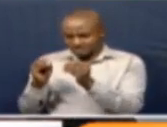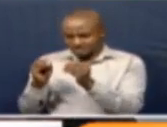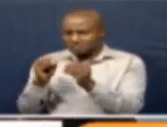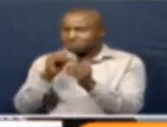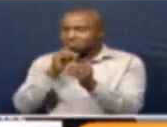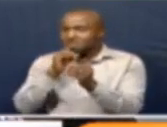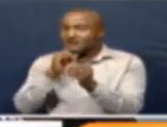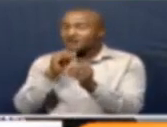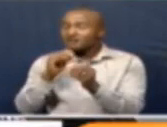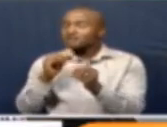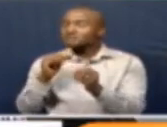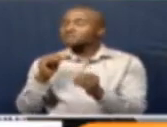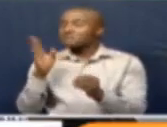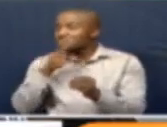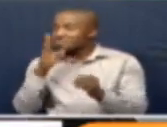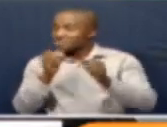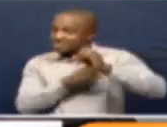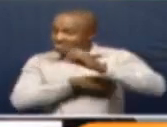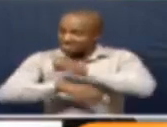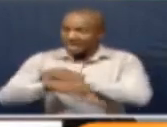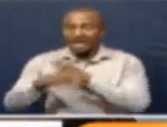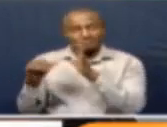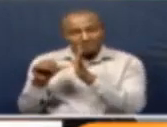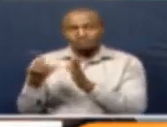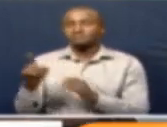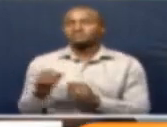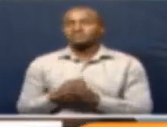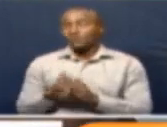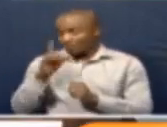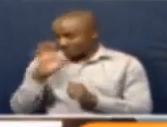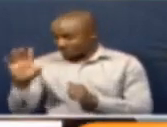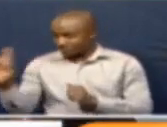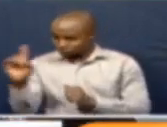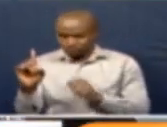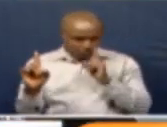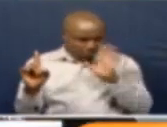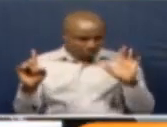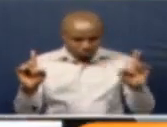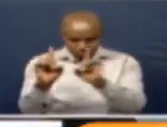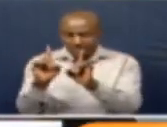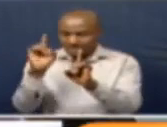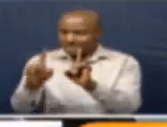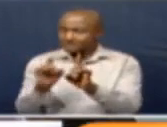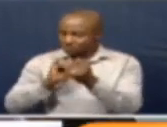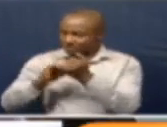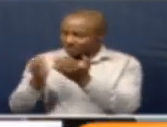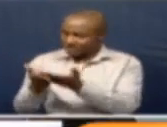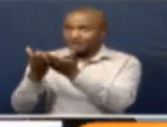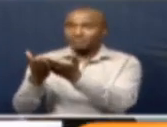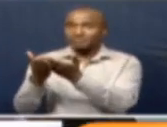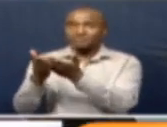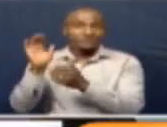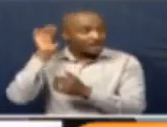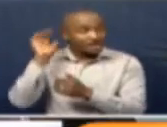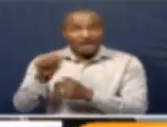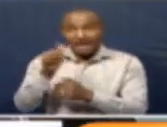umeregea. Maanake anapokuja ametoka kama ni kwao alipotoka na wewe ulitoka kwenu, wewe ndio kumfanya yule bwana awe smart. Okay, nakumbuka nasikia kuna wengine huwa